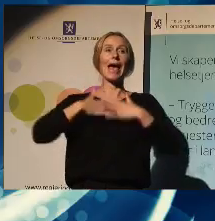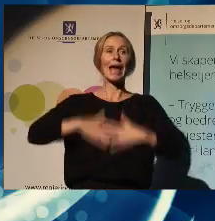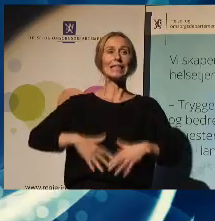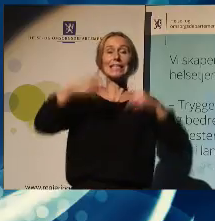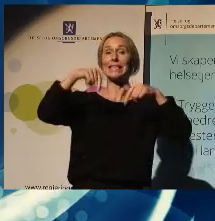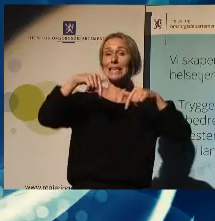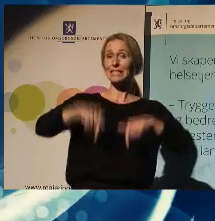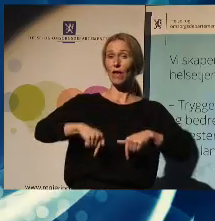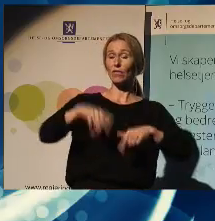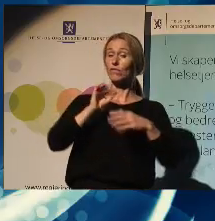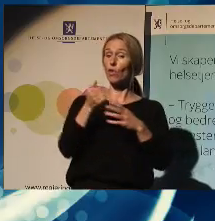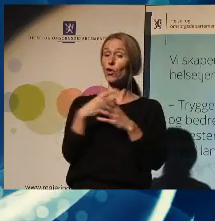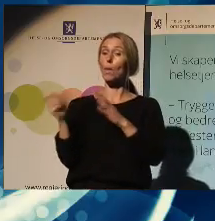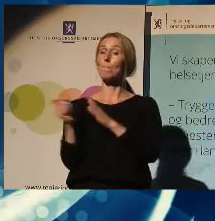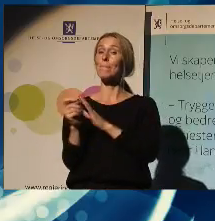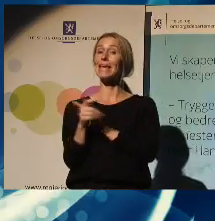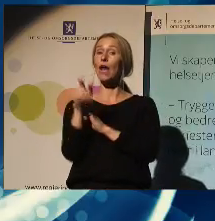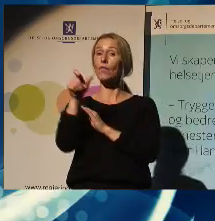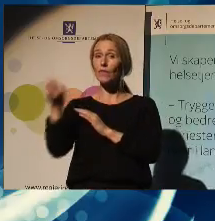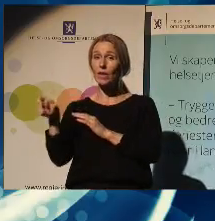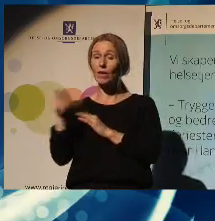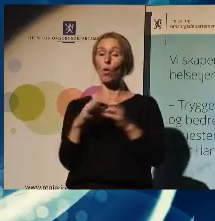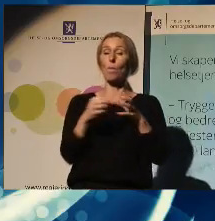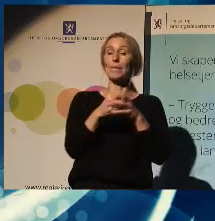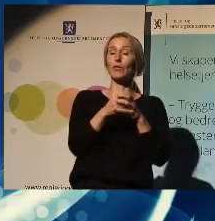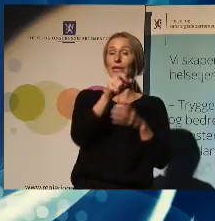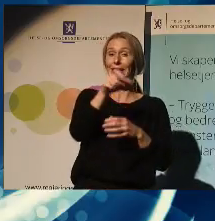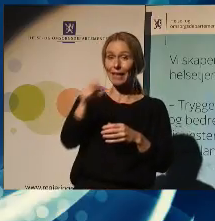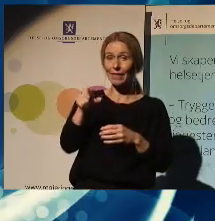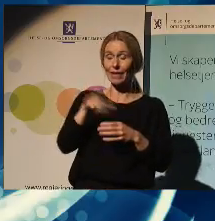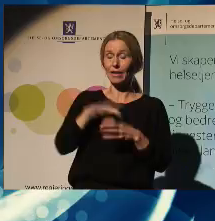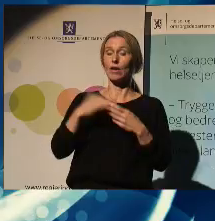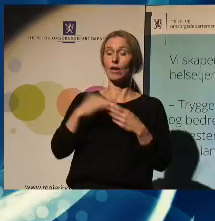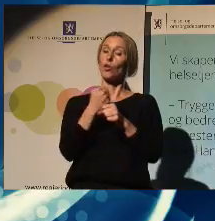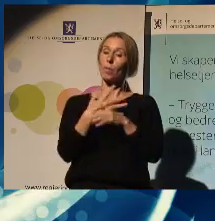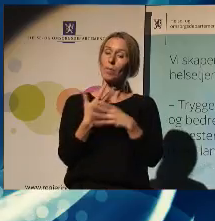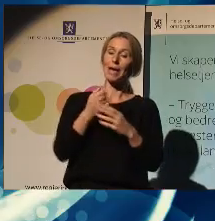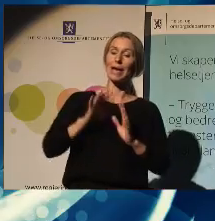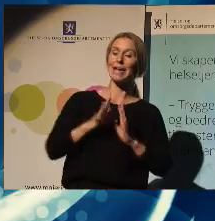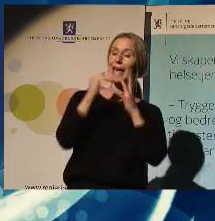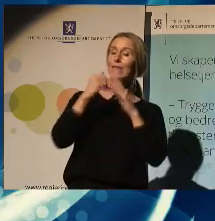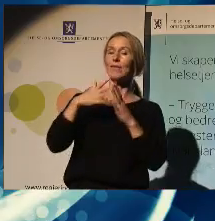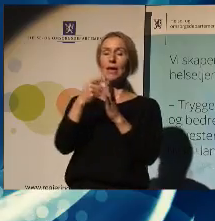helsetilstanden for migranter og minoriteter, jobbe med levekår,